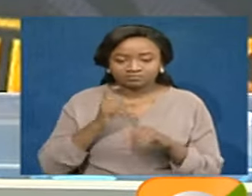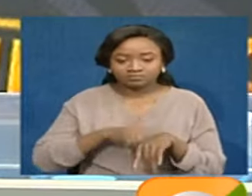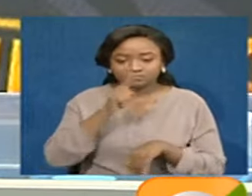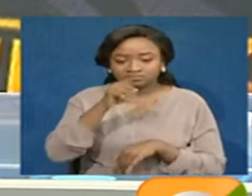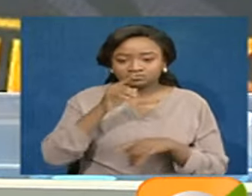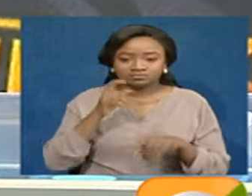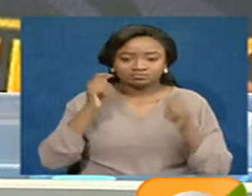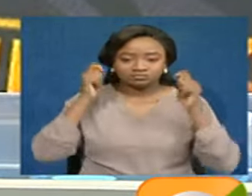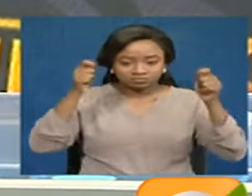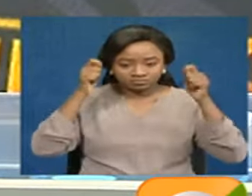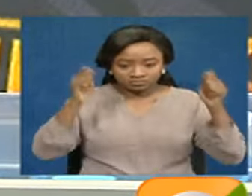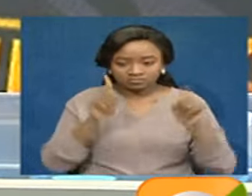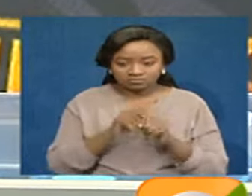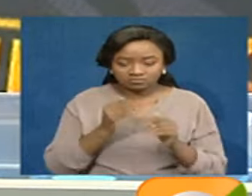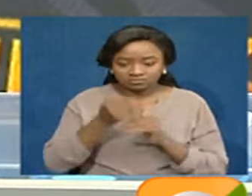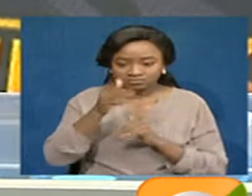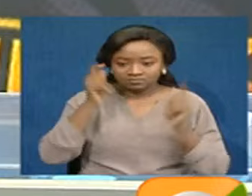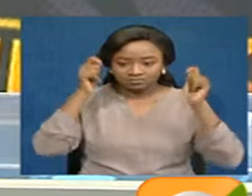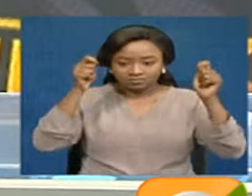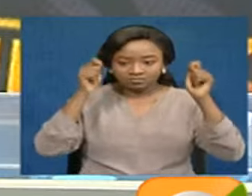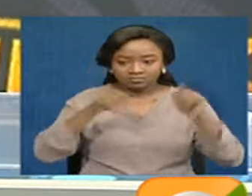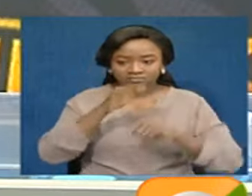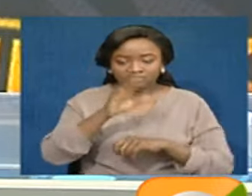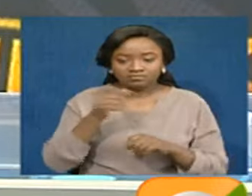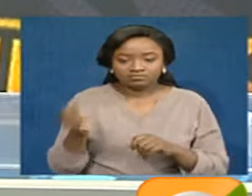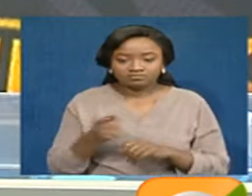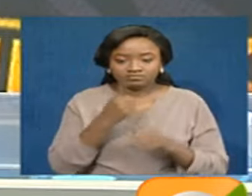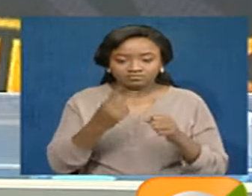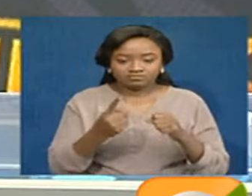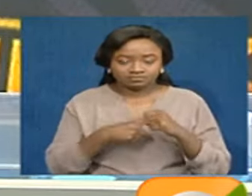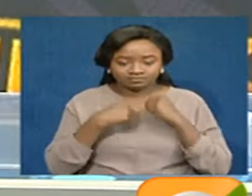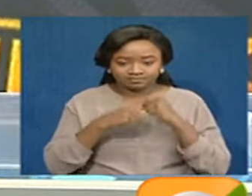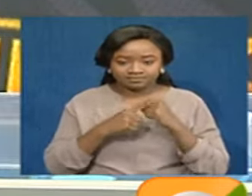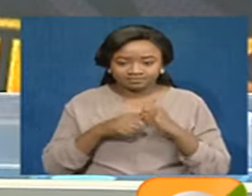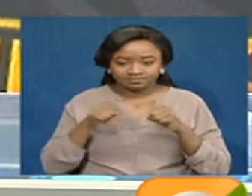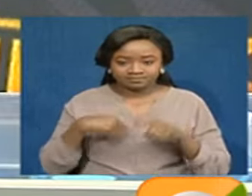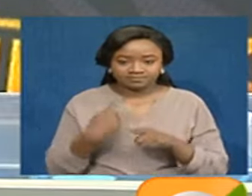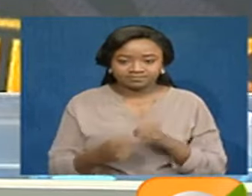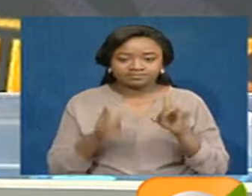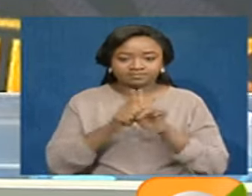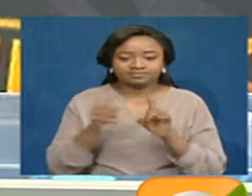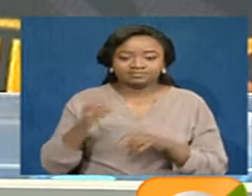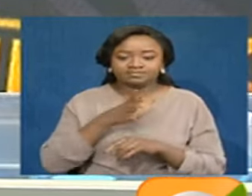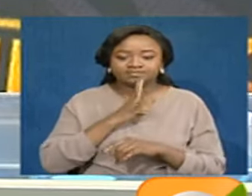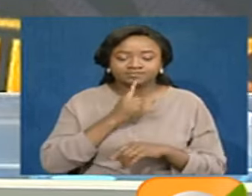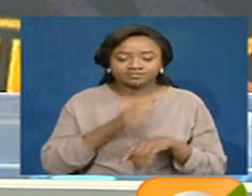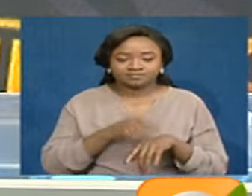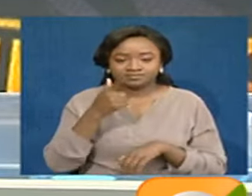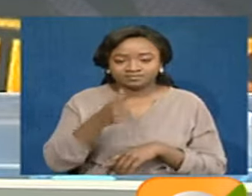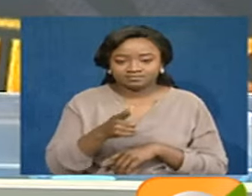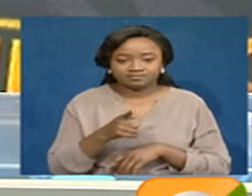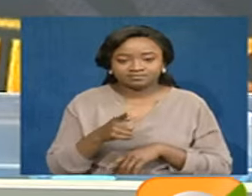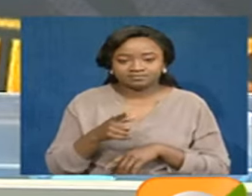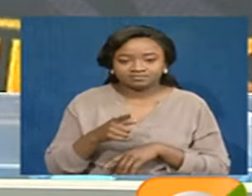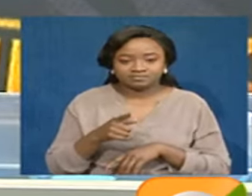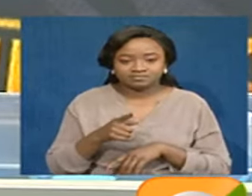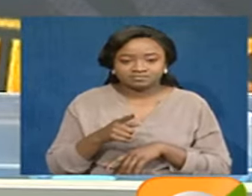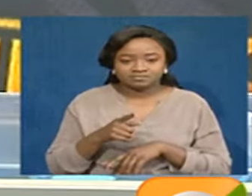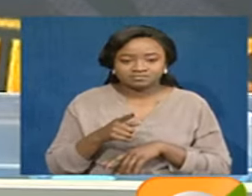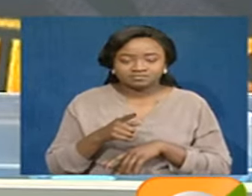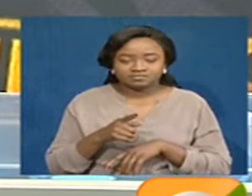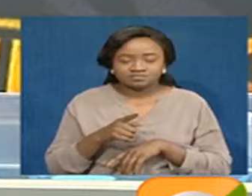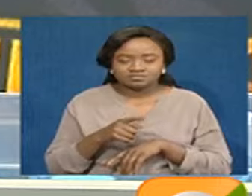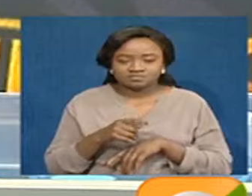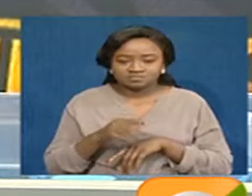maandamano yaliyoongozwa na vijana tangu mwezi Juni mwaka huu. Akizungumza mbele ya kamati ya usalama wa bunge la kitaifa, Kanja amesema maafisa